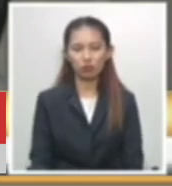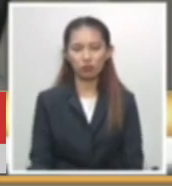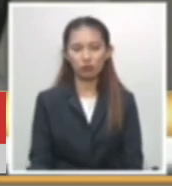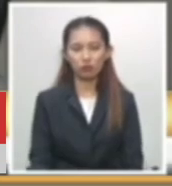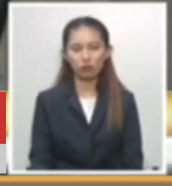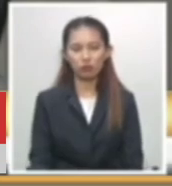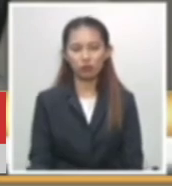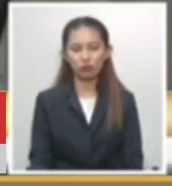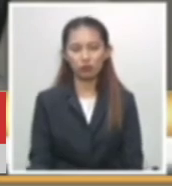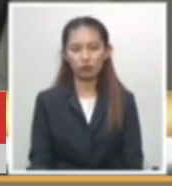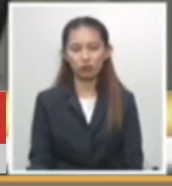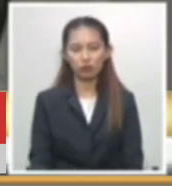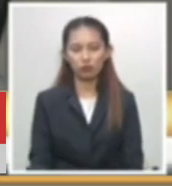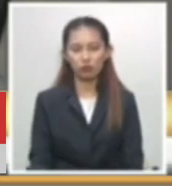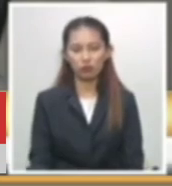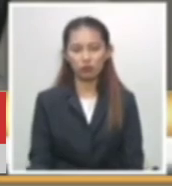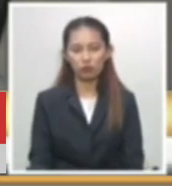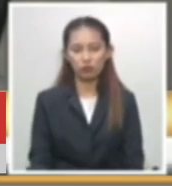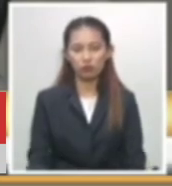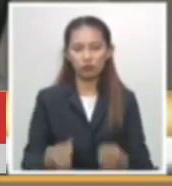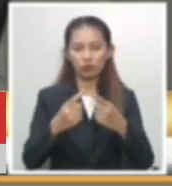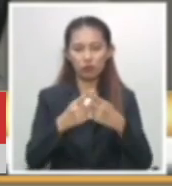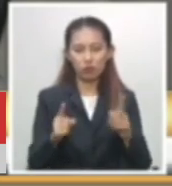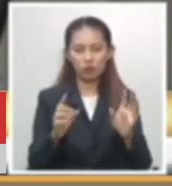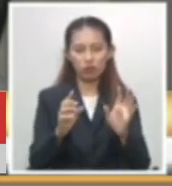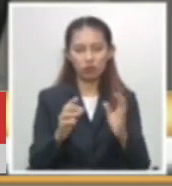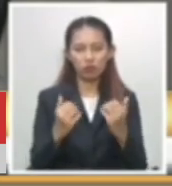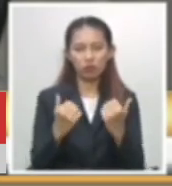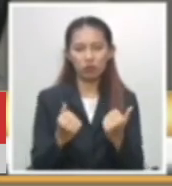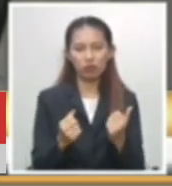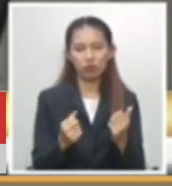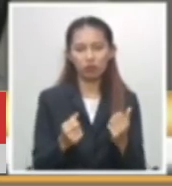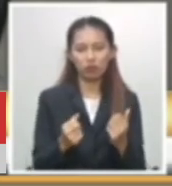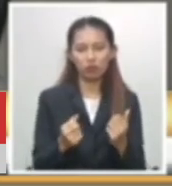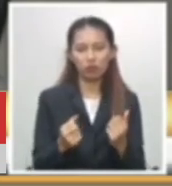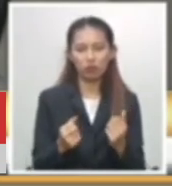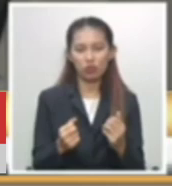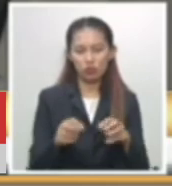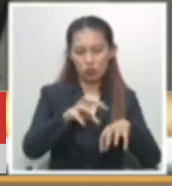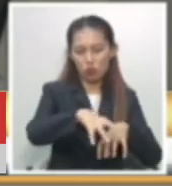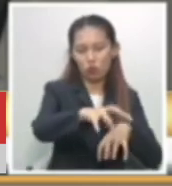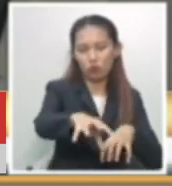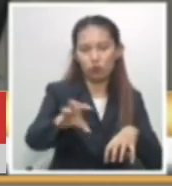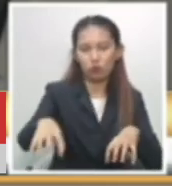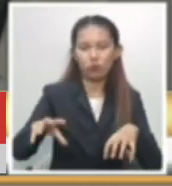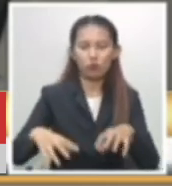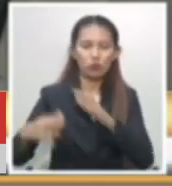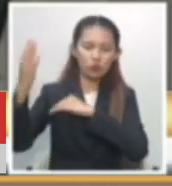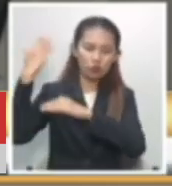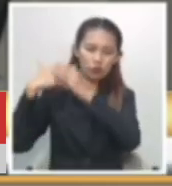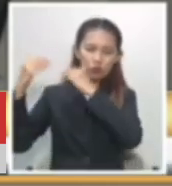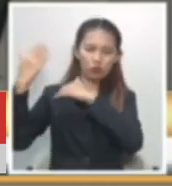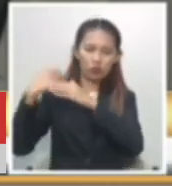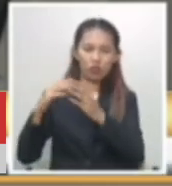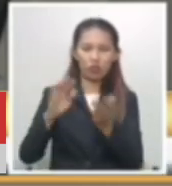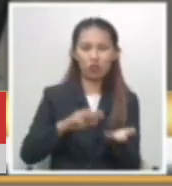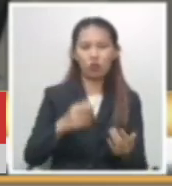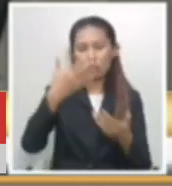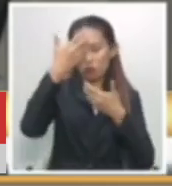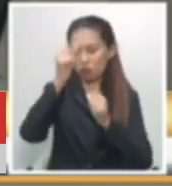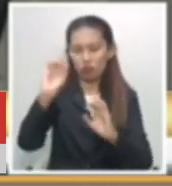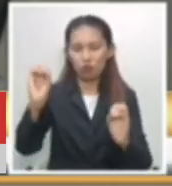างเรื่องอะไรก็ตามแต่คุณละเลยประวัติศาสตร์ของหมู่บ้านคุณละเลยวิถีชีวิตของคนช